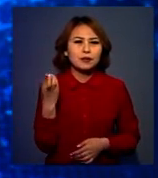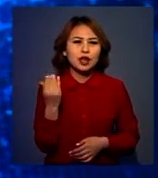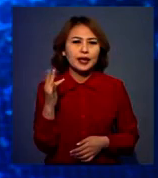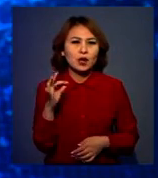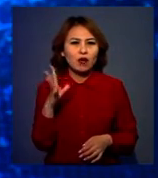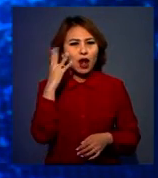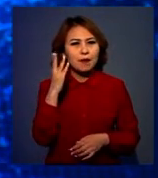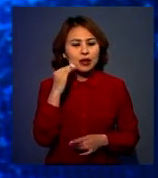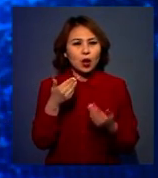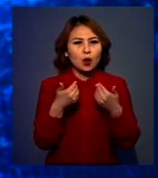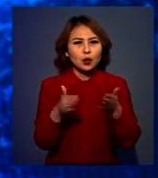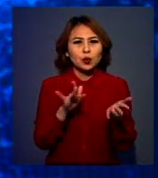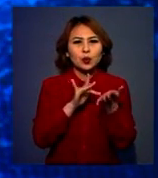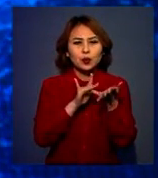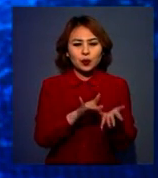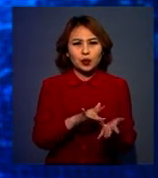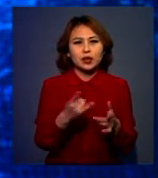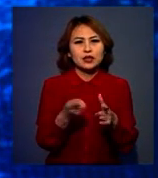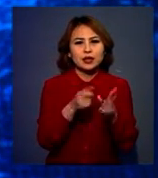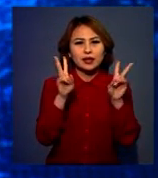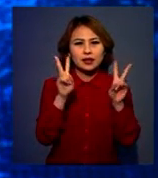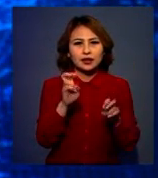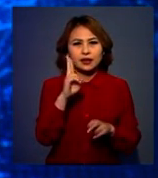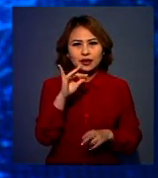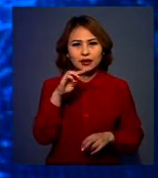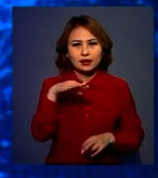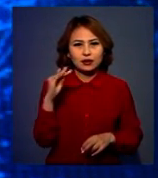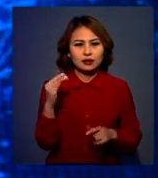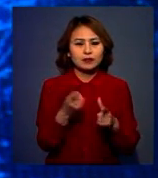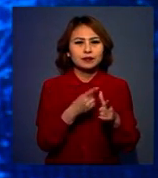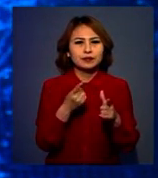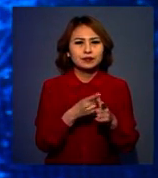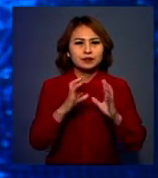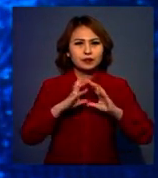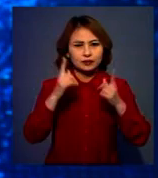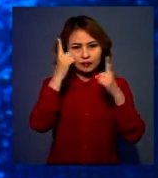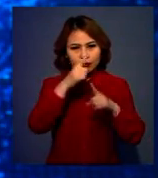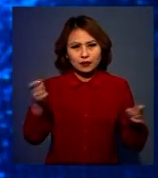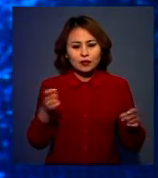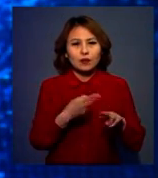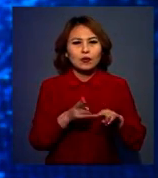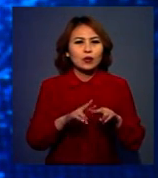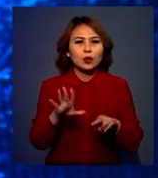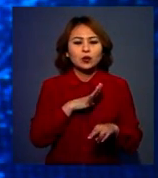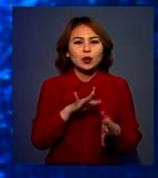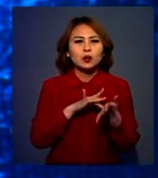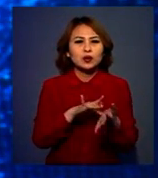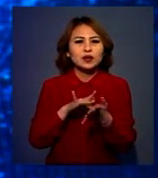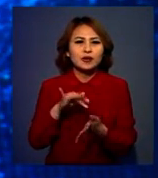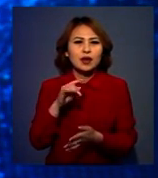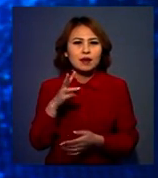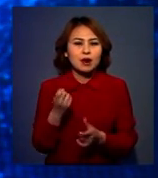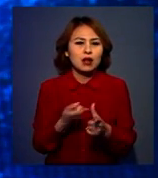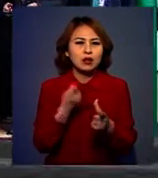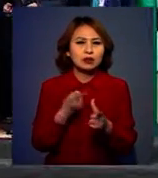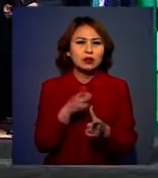Шайкенова Алматыда ашылған туризм және саяхат 2019 халықаралық көрмесінде хабарлады. Маманның айтуынша, туристік фирмалар